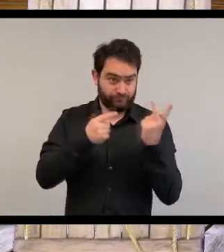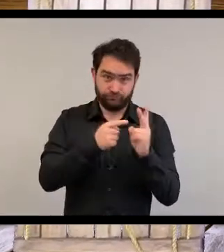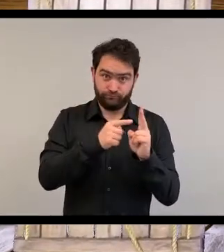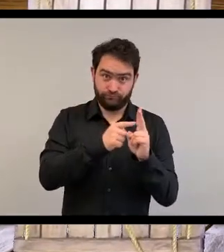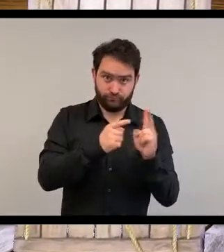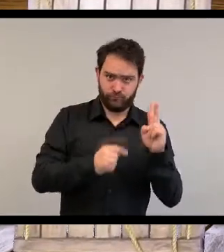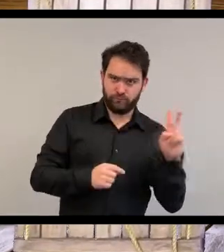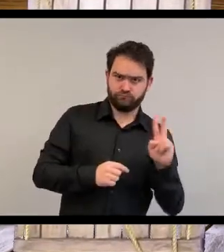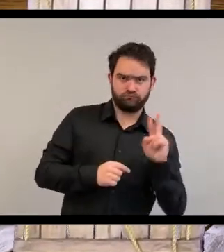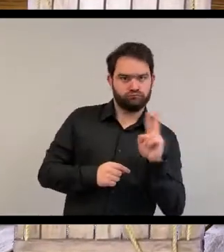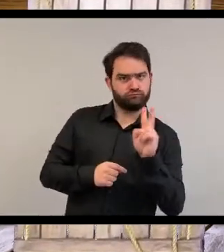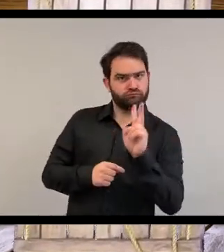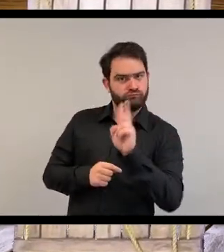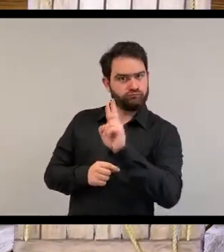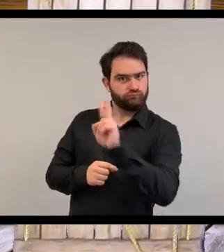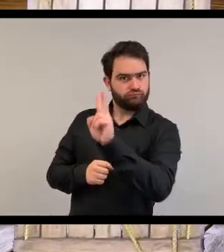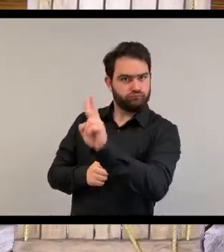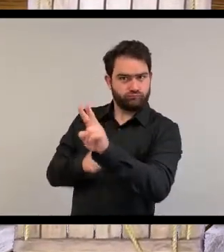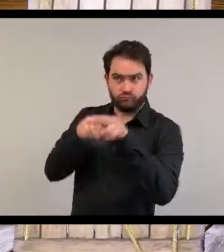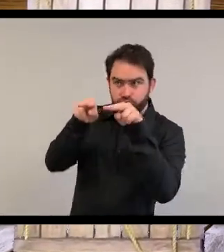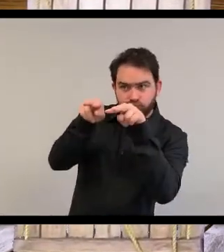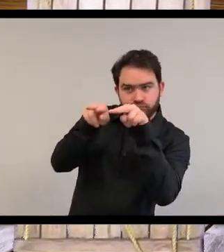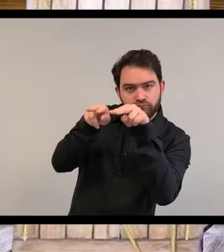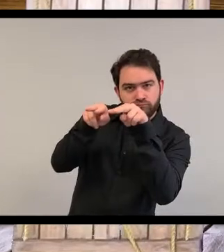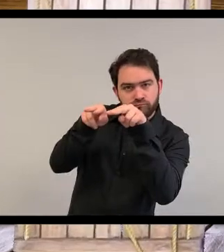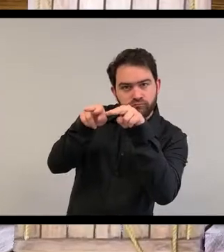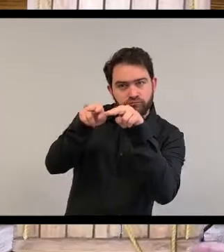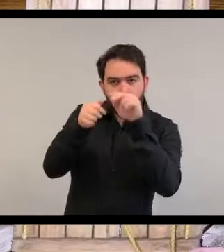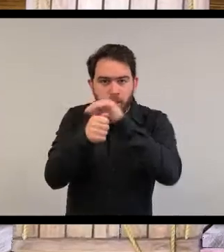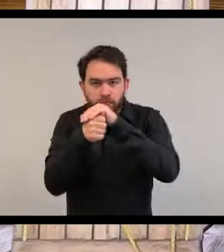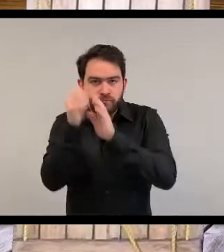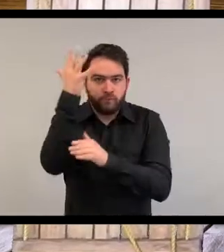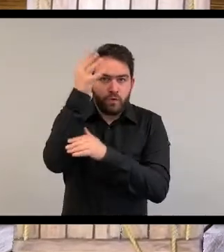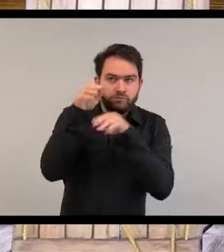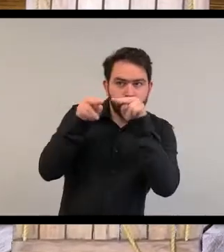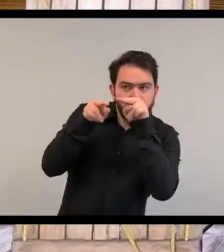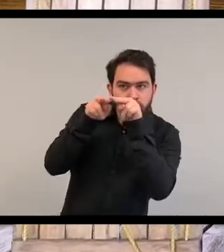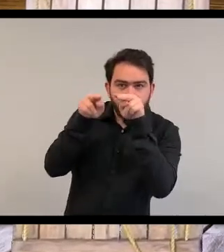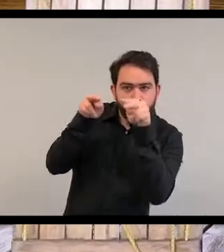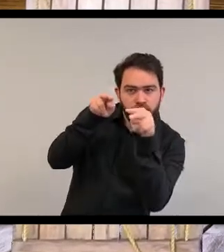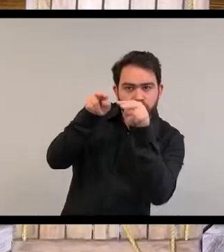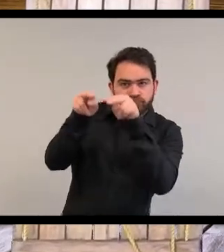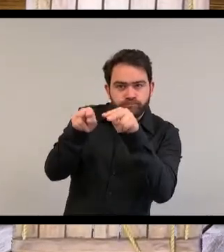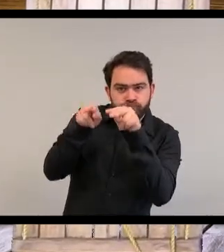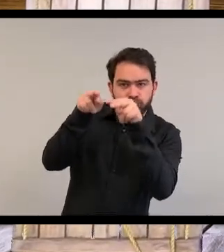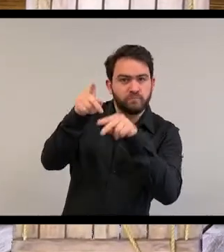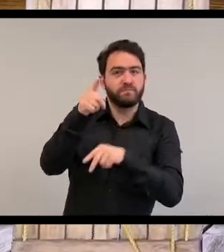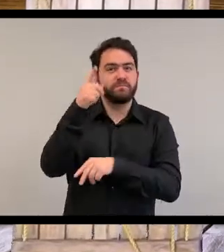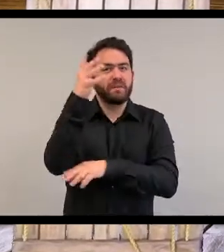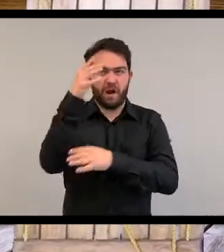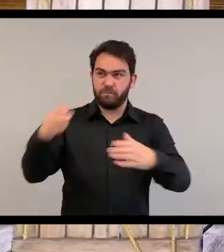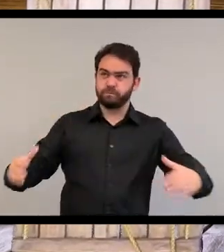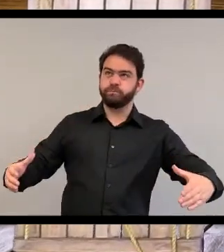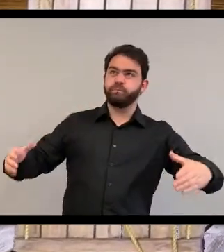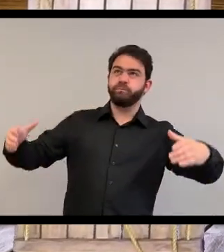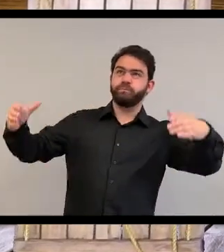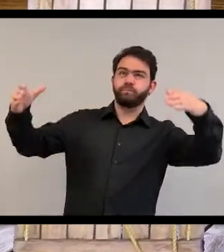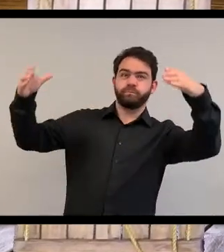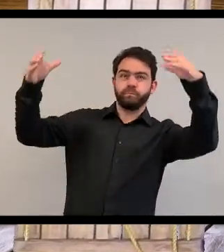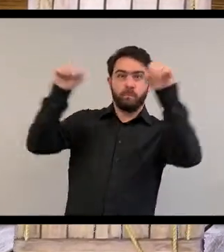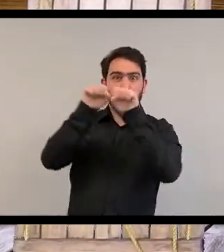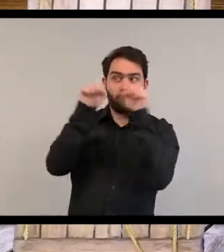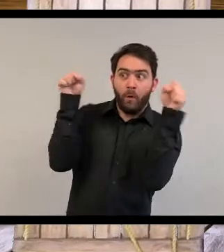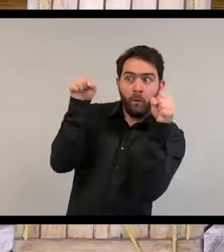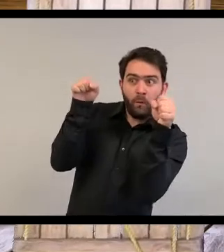la voler. Alors, la voler, ça veut dire belle, intelligente. Alors, ils s'en vont là-bas. Puis, ils se cachent dans la forêt,